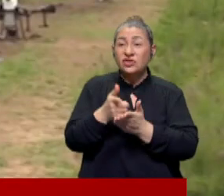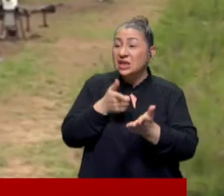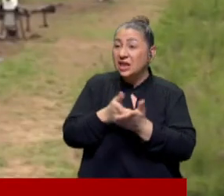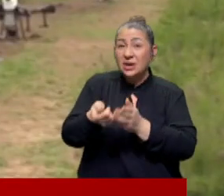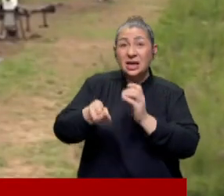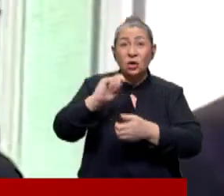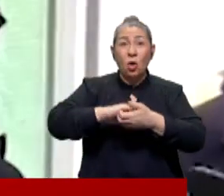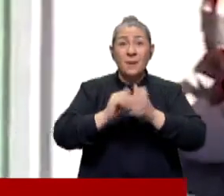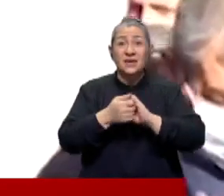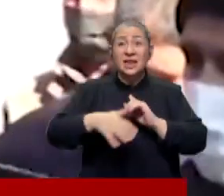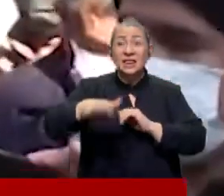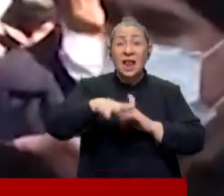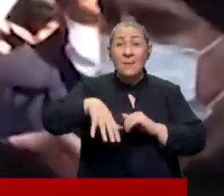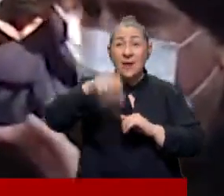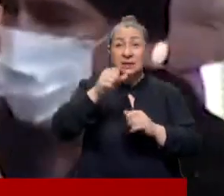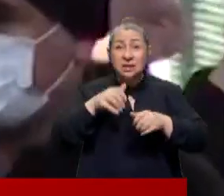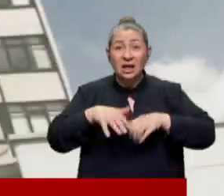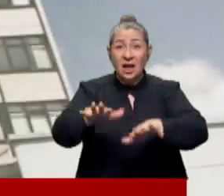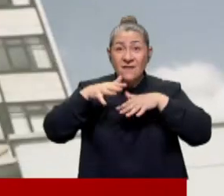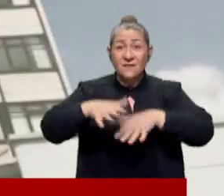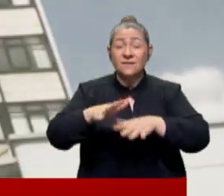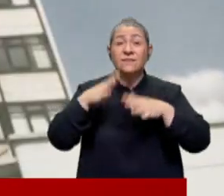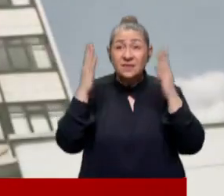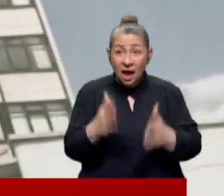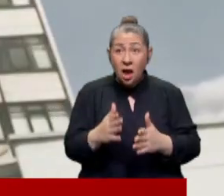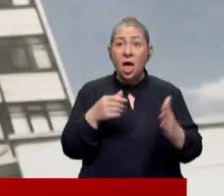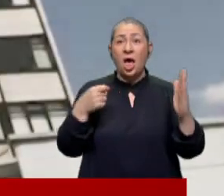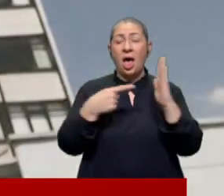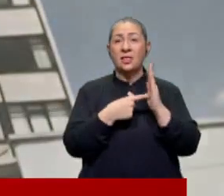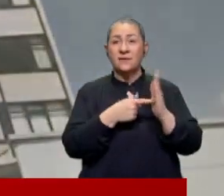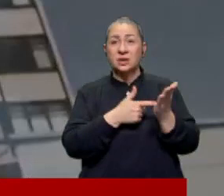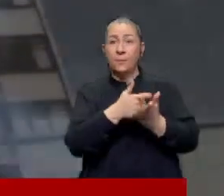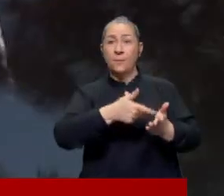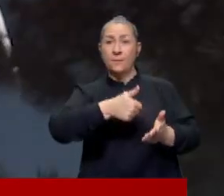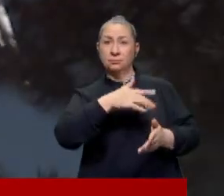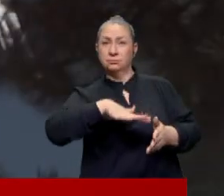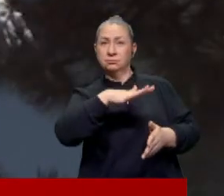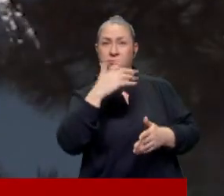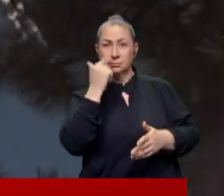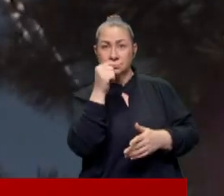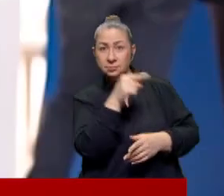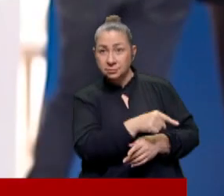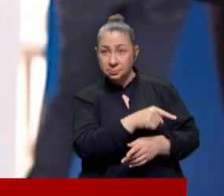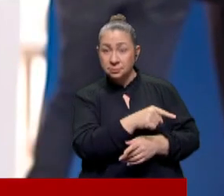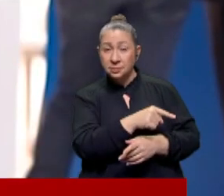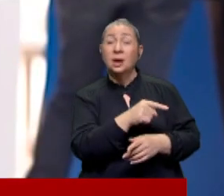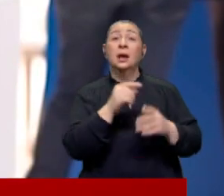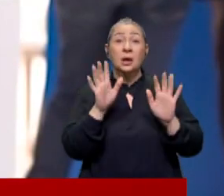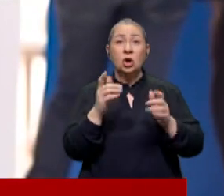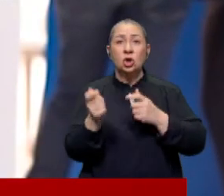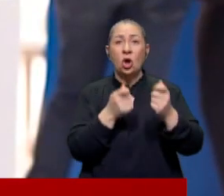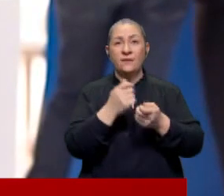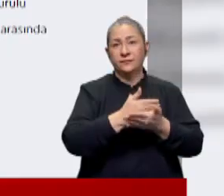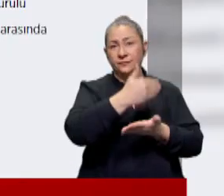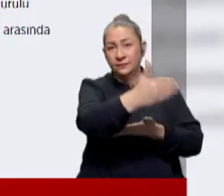Kredi Kooperatiflerinin genel merkezi önünde yaptığı protestolarla da hedefteydi Tarım Kredi Kooperatifleri Genel Müdürü Fahrettin Poyraz.